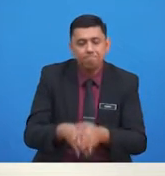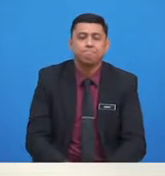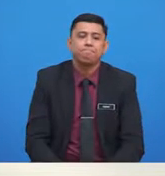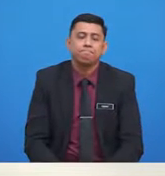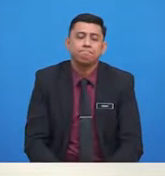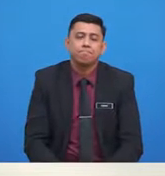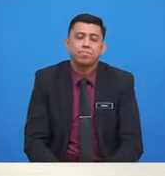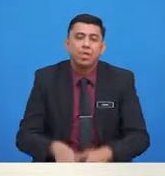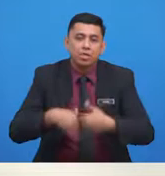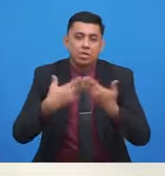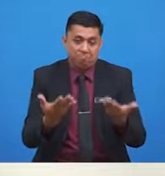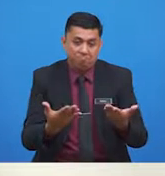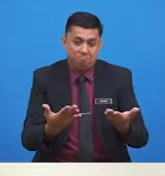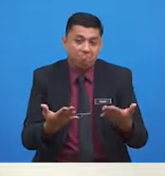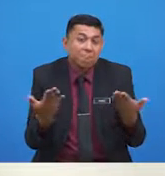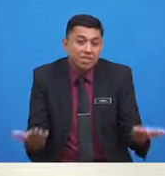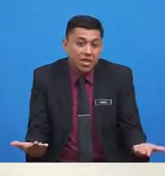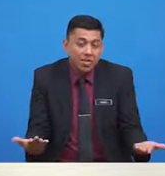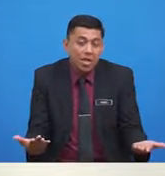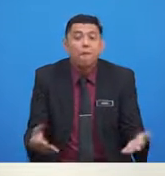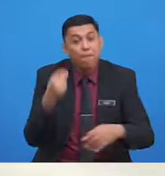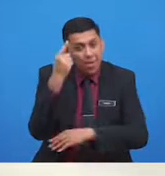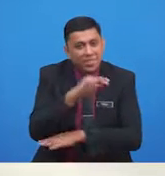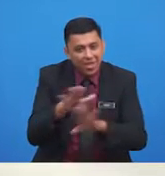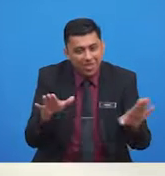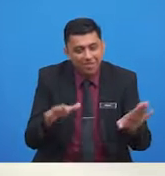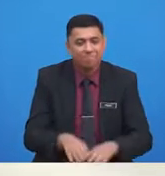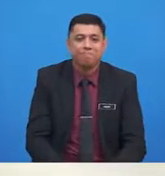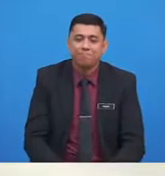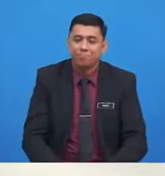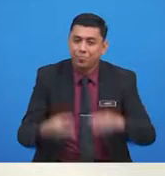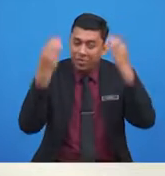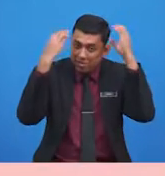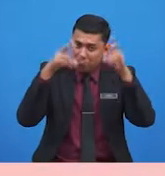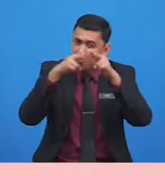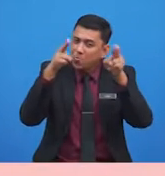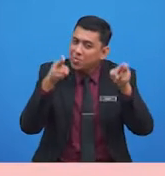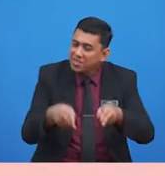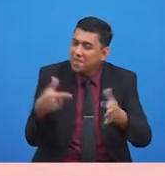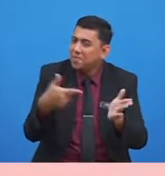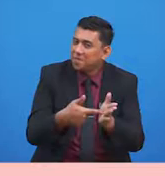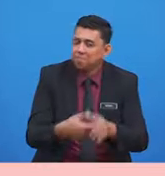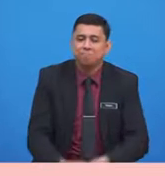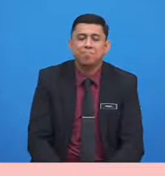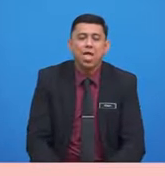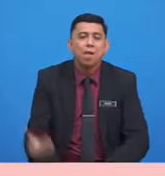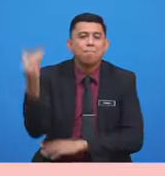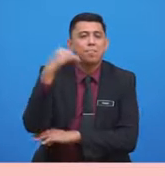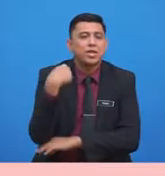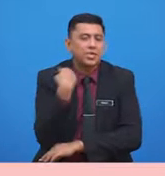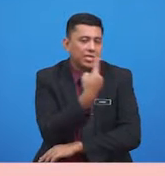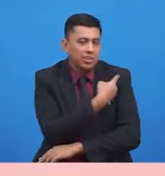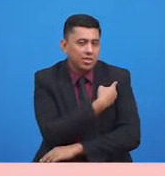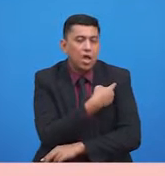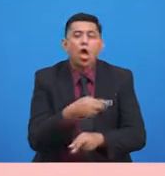murid-murid, bagaimanakah setakat ni murid-murid? Faham tak? Cikgu nak menguji kamu. Mari kita uji